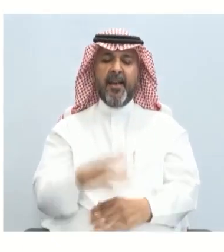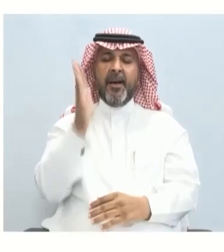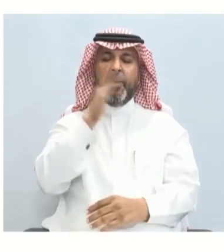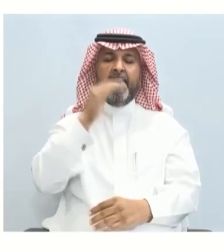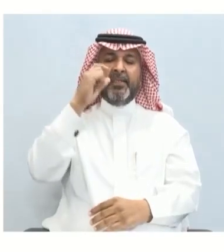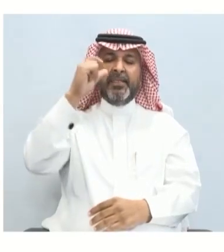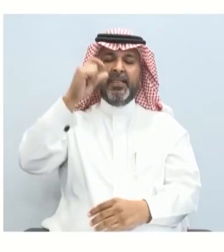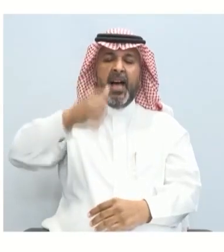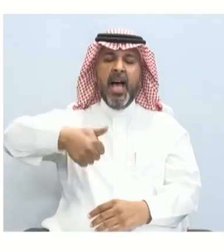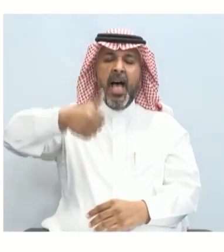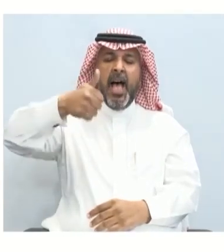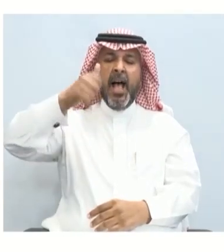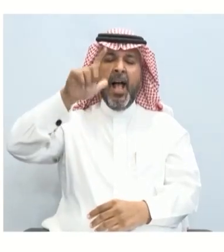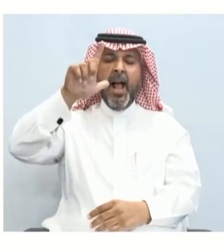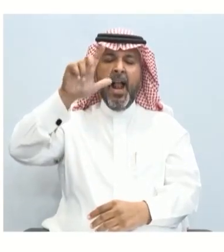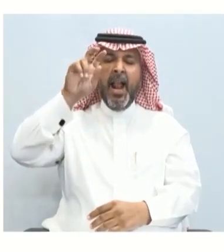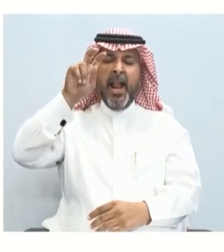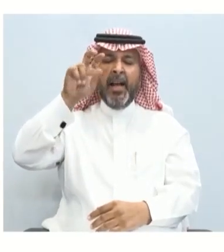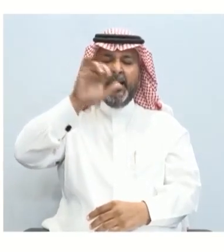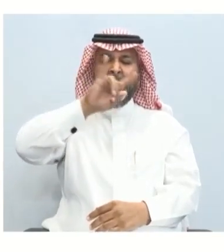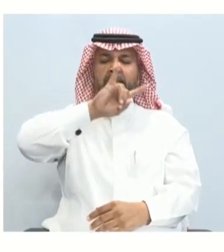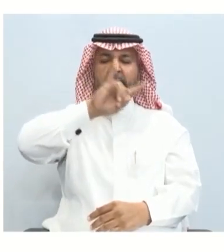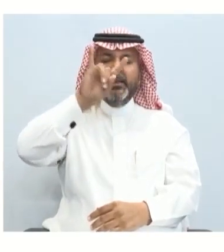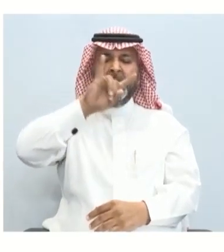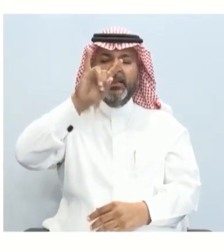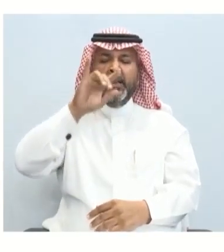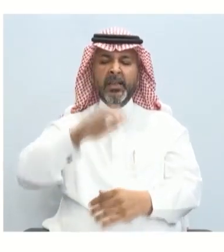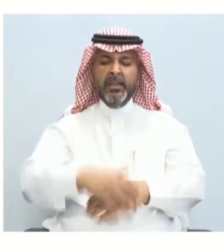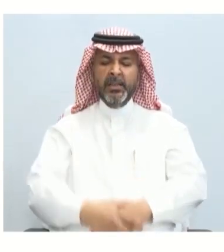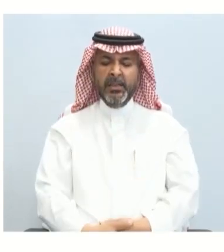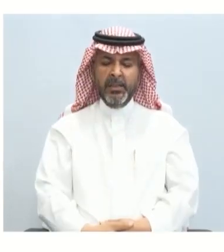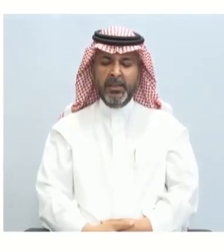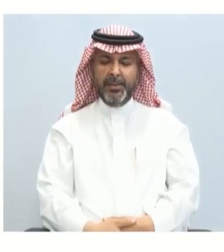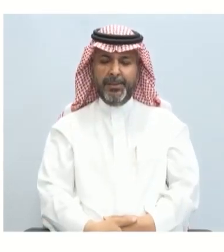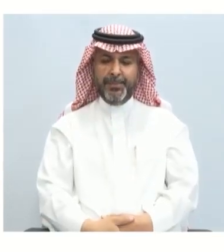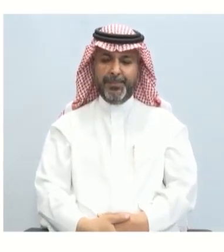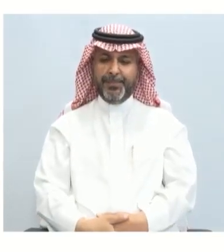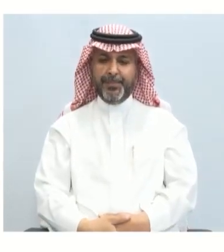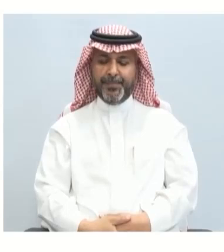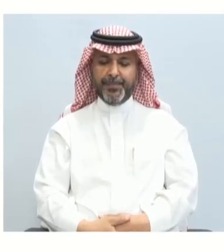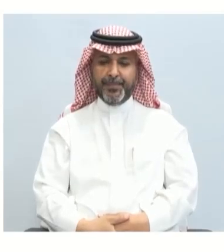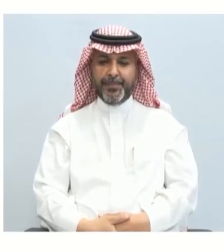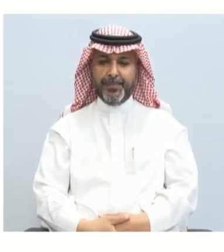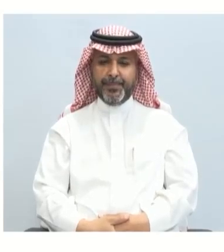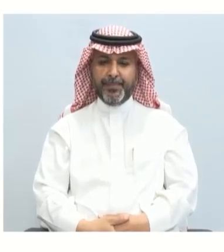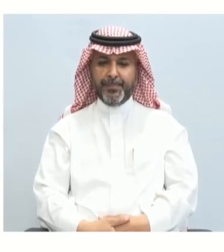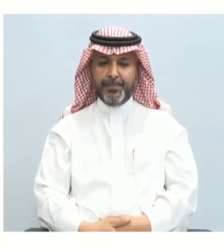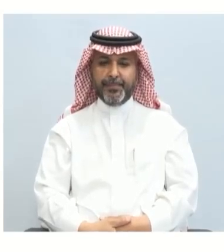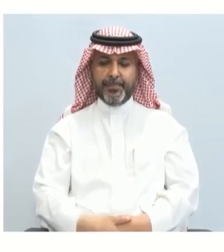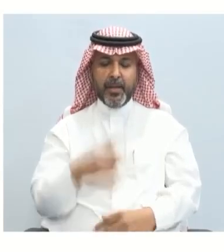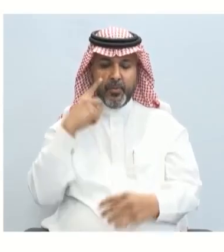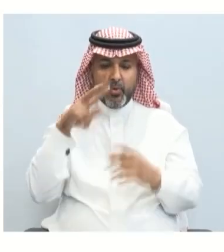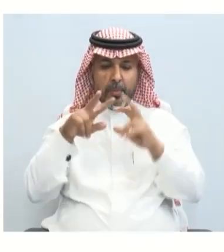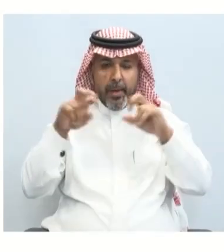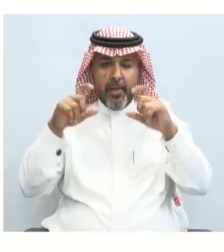لذلك احنا سنقوم بتحديد المجال قلنا لابد ان احنا لازم نحدد مجال لابد ان احنا نحدد